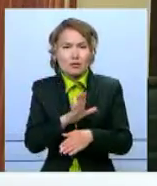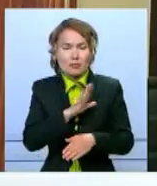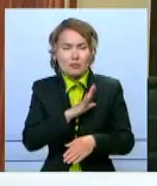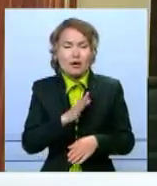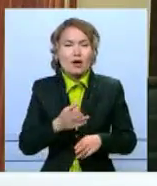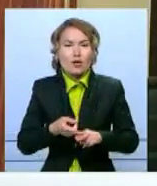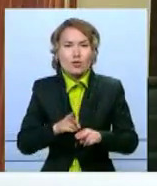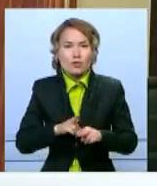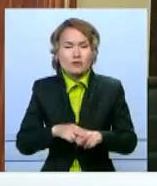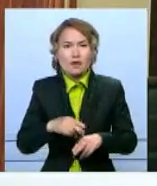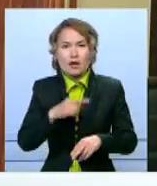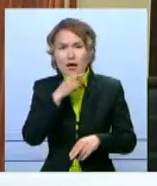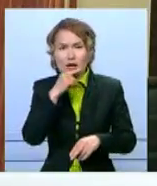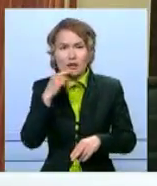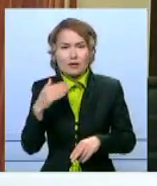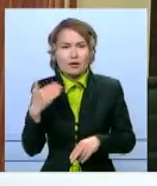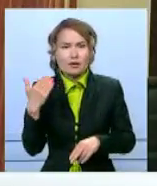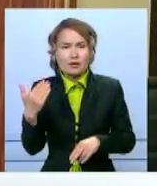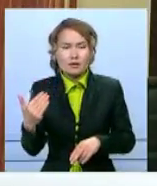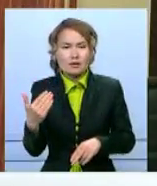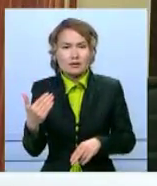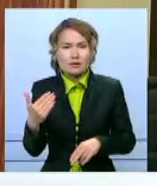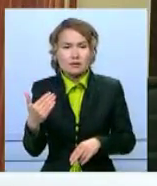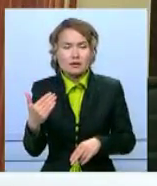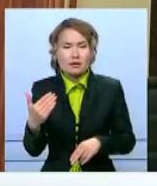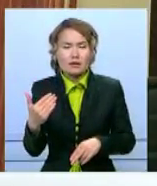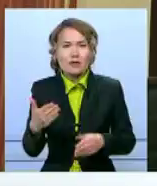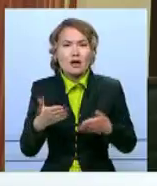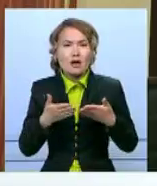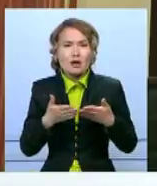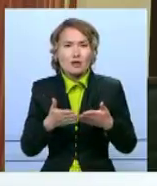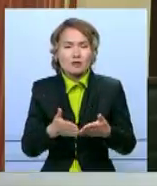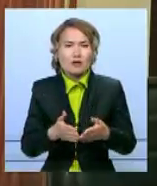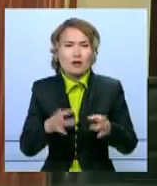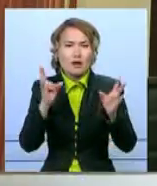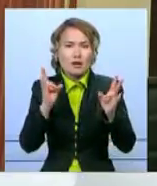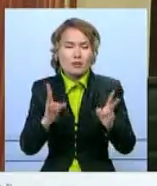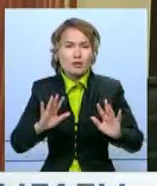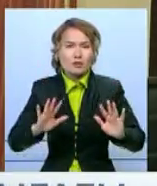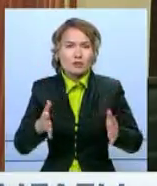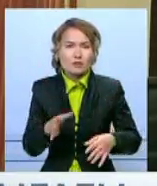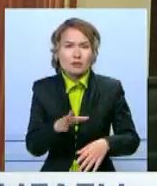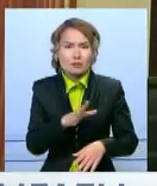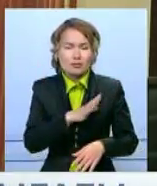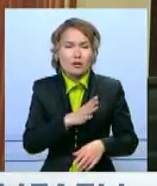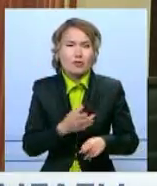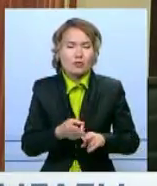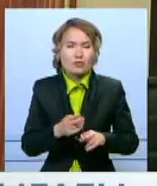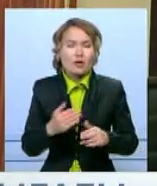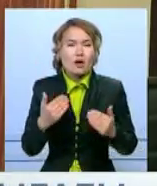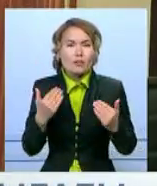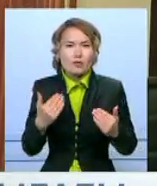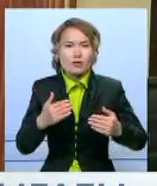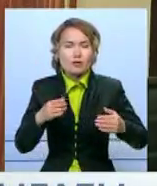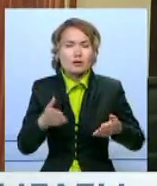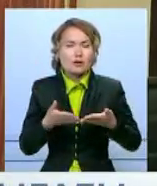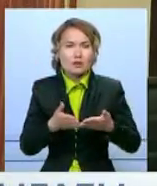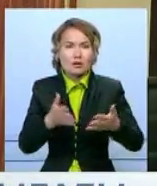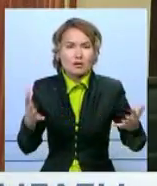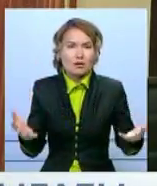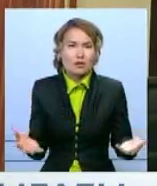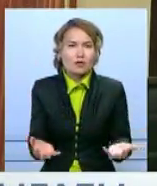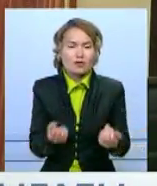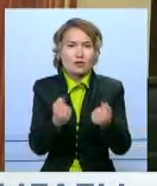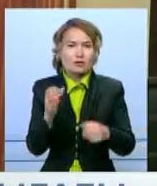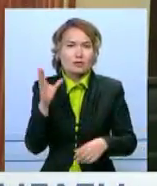арнайы лицензиясы бар осы апатты жұмыстарды болдырмау мақсатында мекемелер бүгін расчет дейді